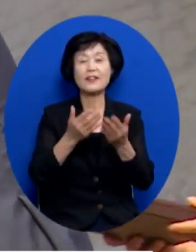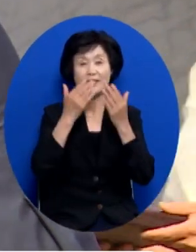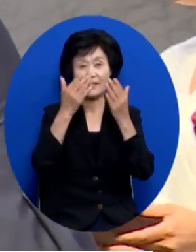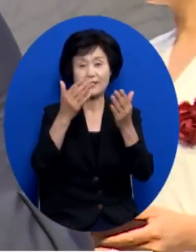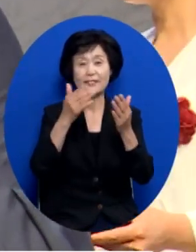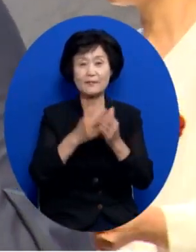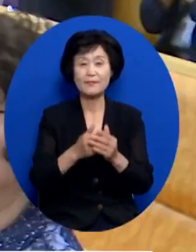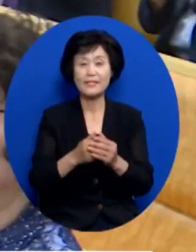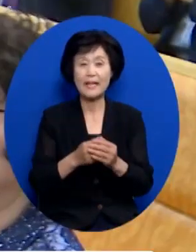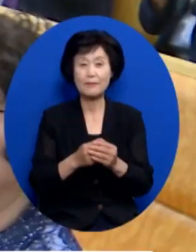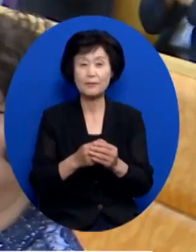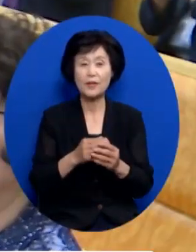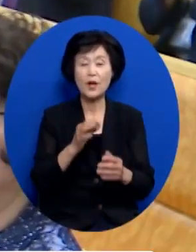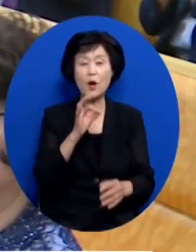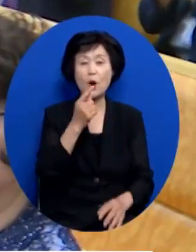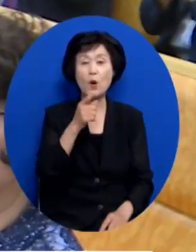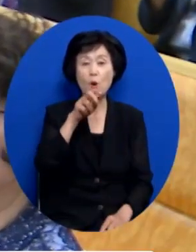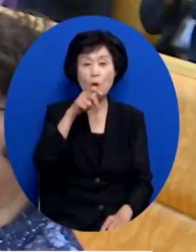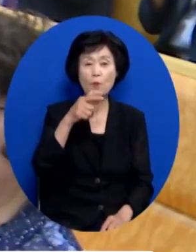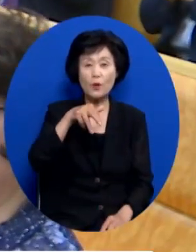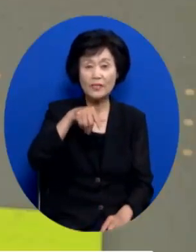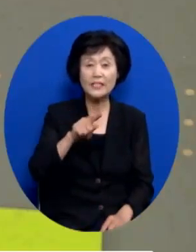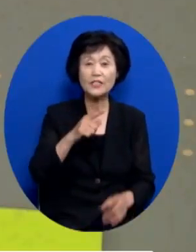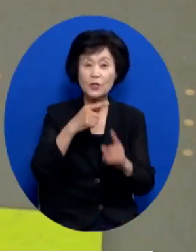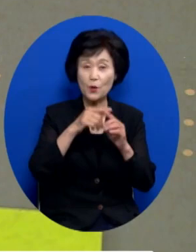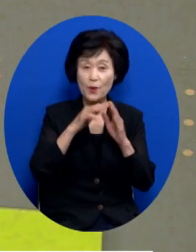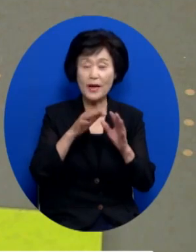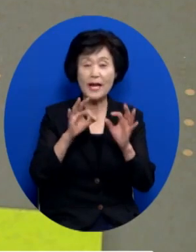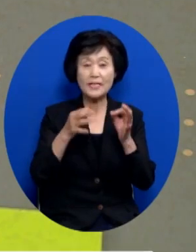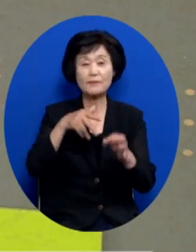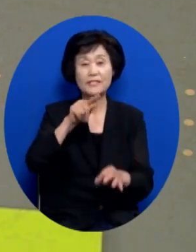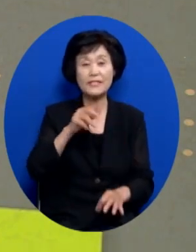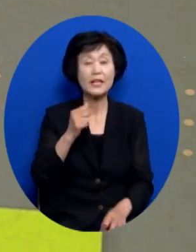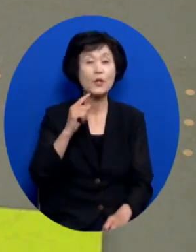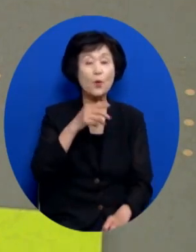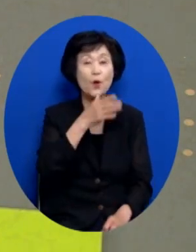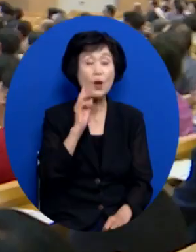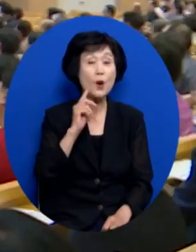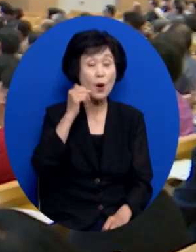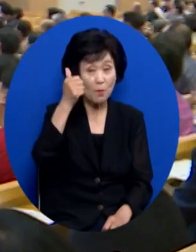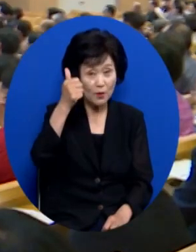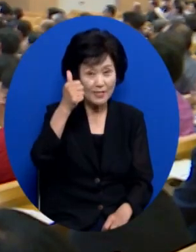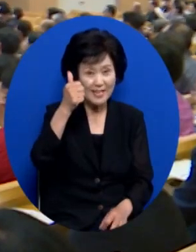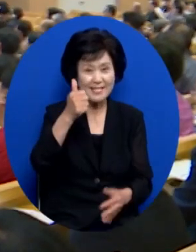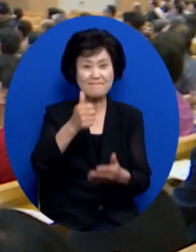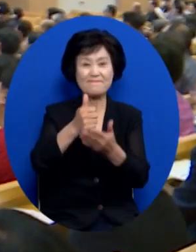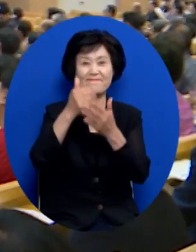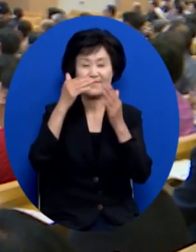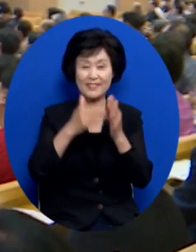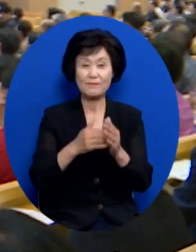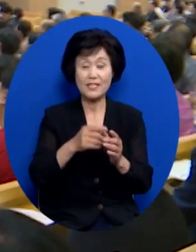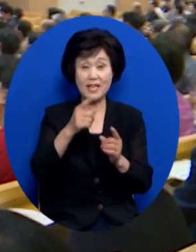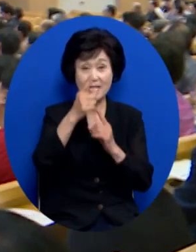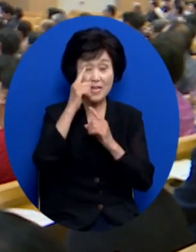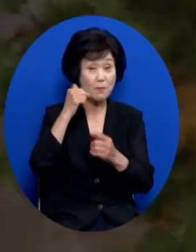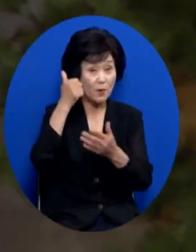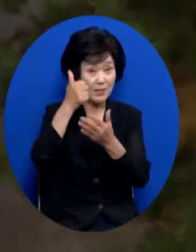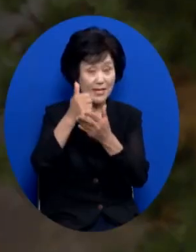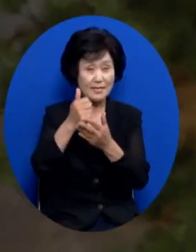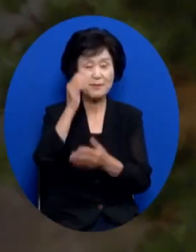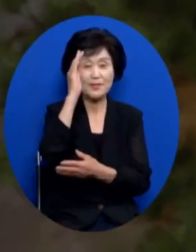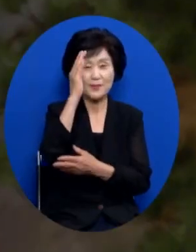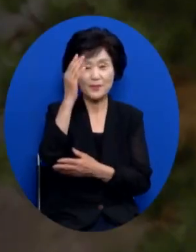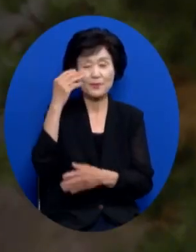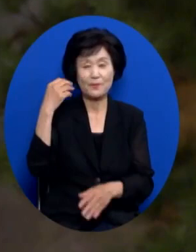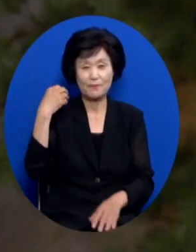오목천교회가 김철환 목사를 원로 목사로 추대하고 감사예배를 드렸습니다. 기독교대한감리회 이철 감독회장이 말씀을 전한